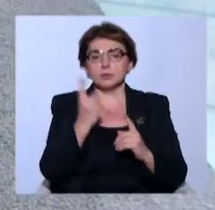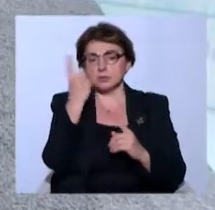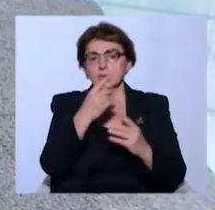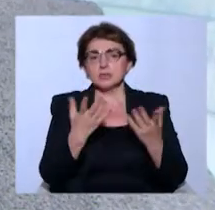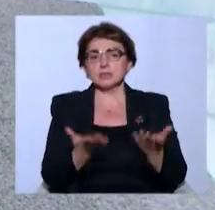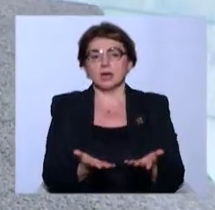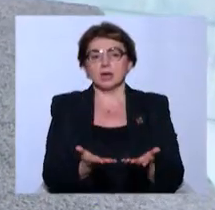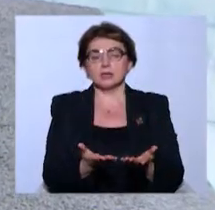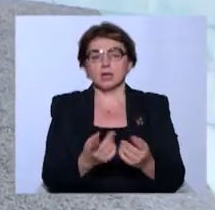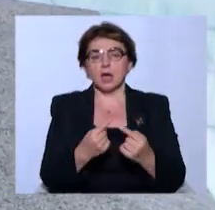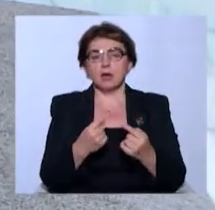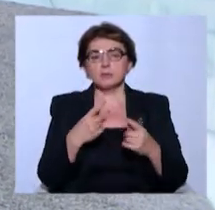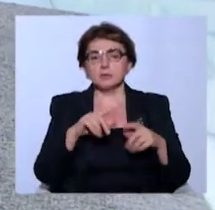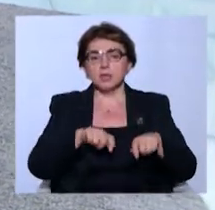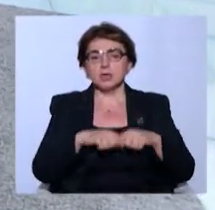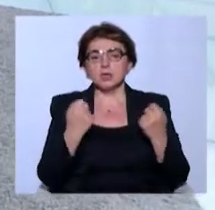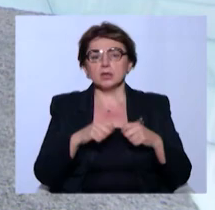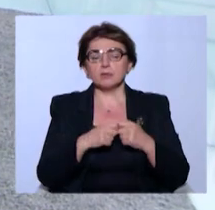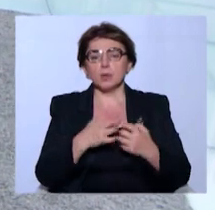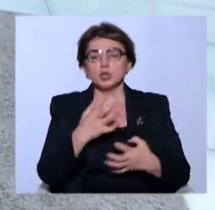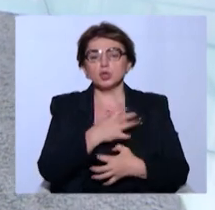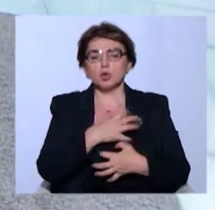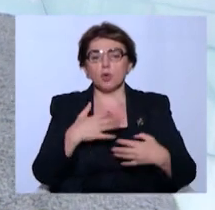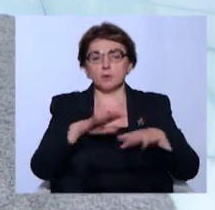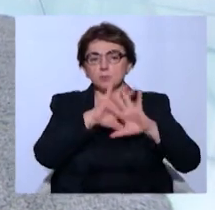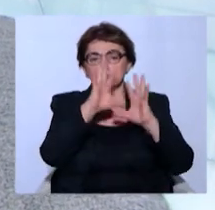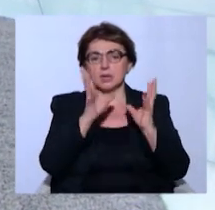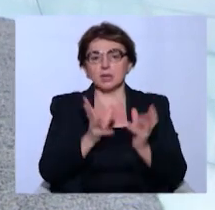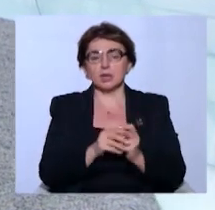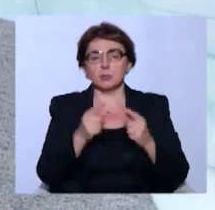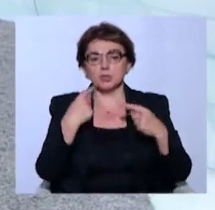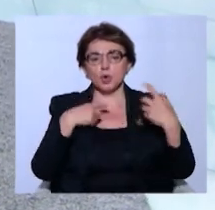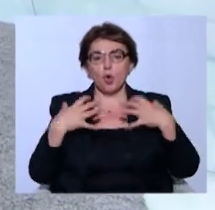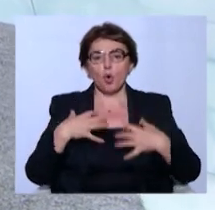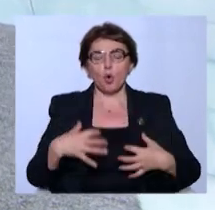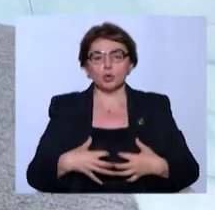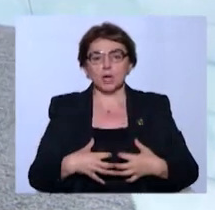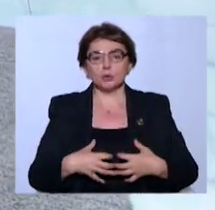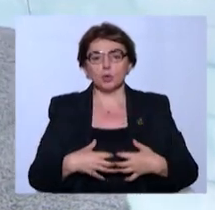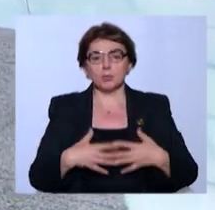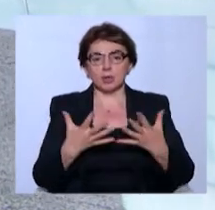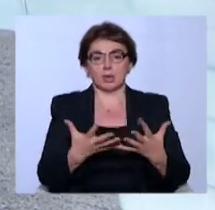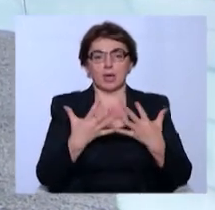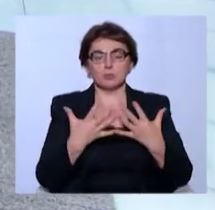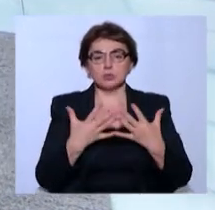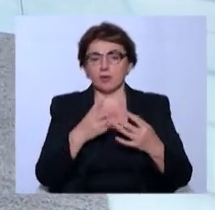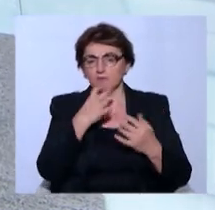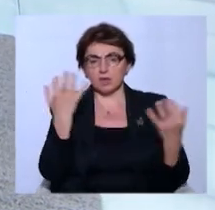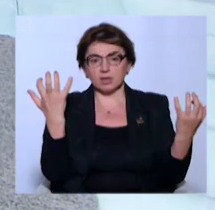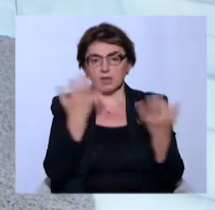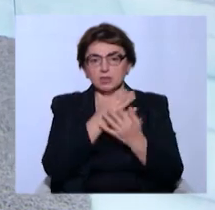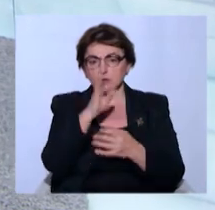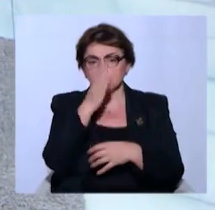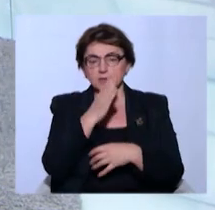ამ ორგანიზმებს დაახლოებით 50-60 მეტრის მანძილზე მტერი, ანუ მტაცებელი